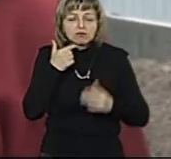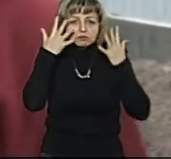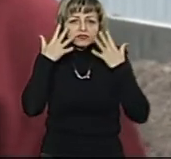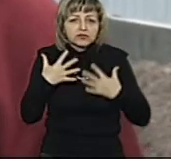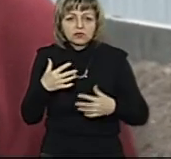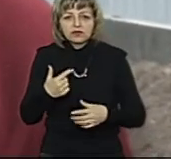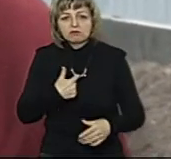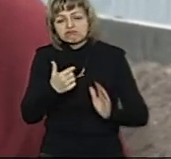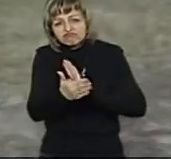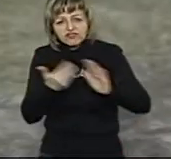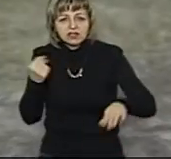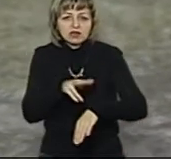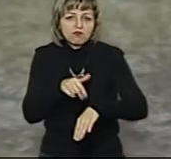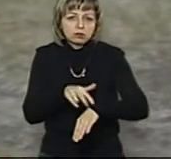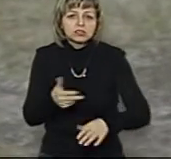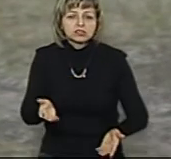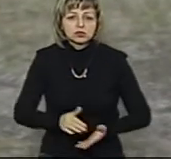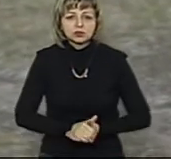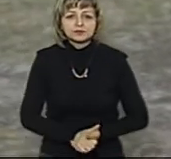викликав поліцію.